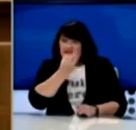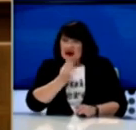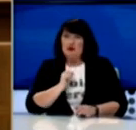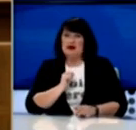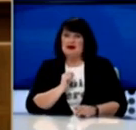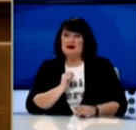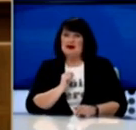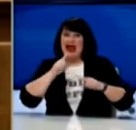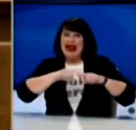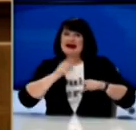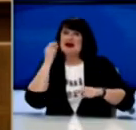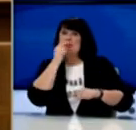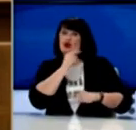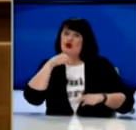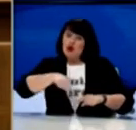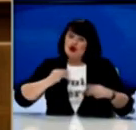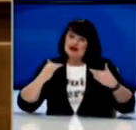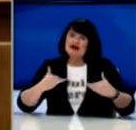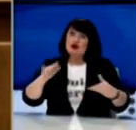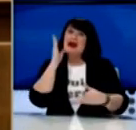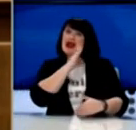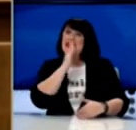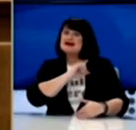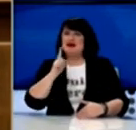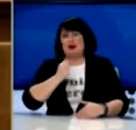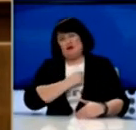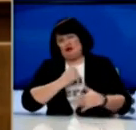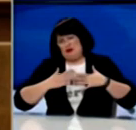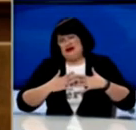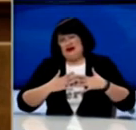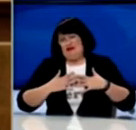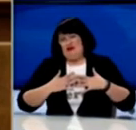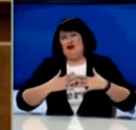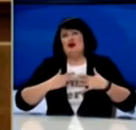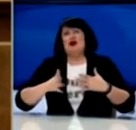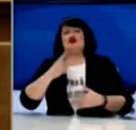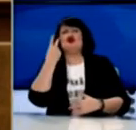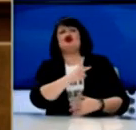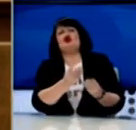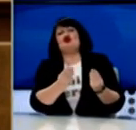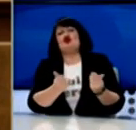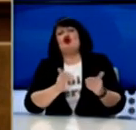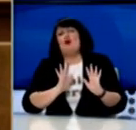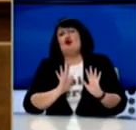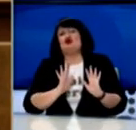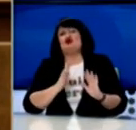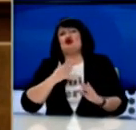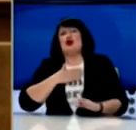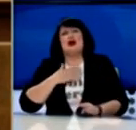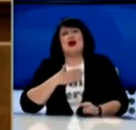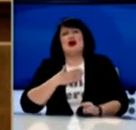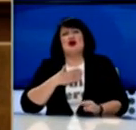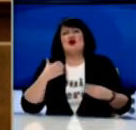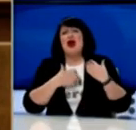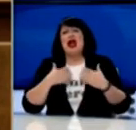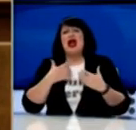εκθέτει τον Έλληνα Πρωθυπουργό μέσα στην Βουλή. Αυτή είναι η άποψή μας. Μπορεί να λειτουργείτε διαφορετικά εσείς. Επειδή εγώ δεν έχω λογογράφους, δεν